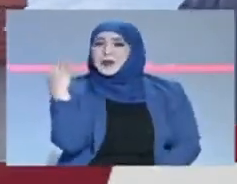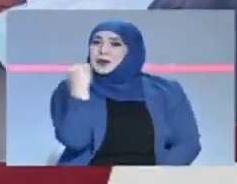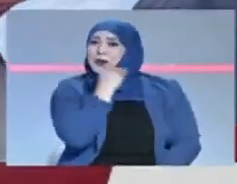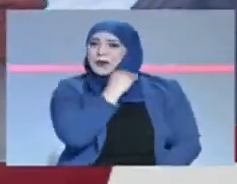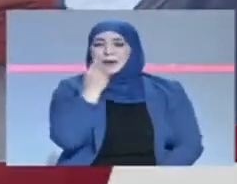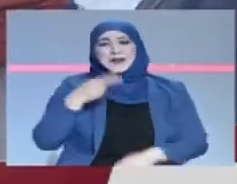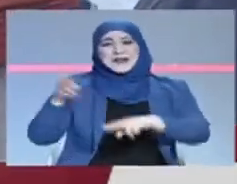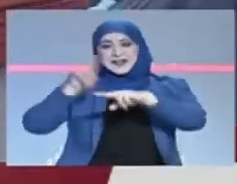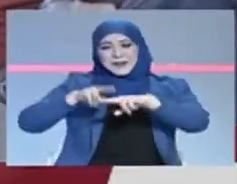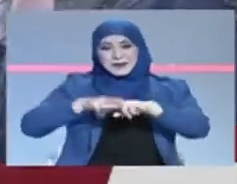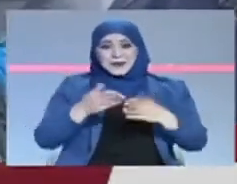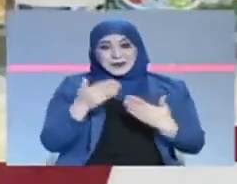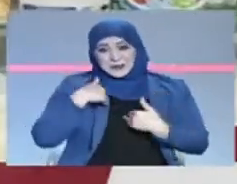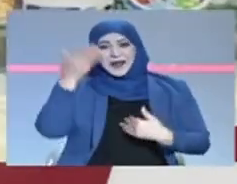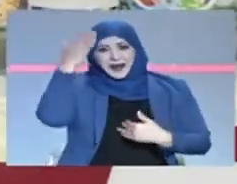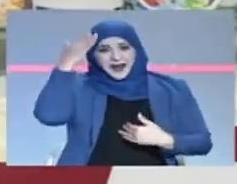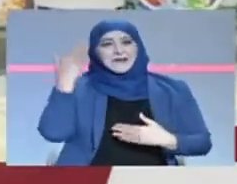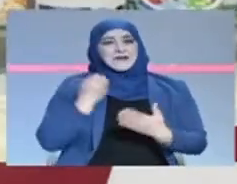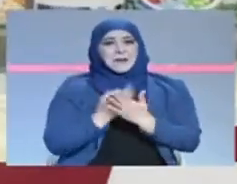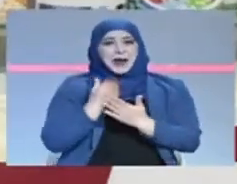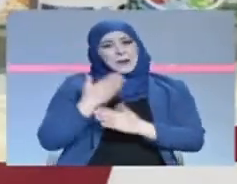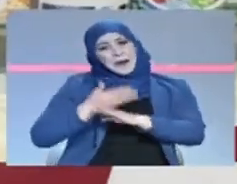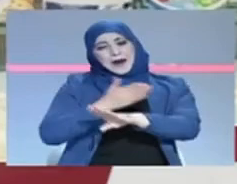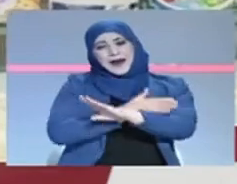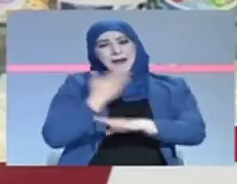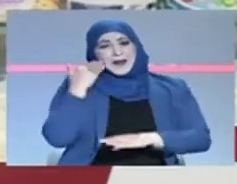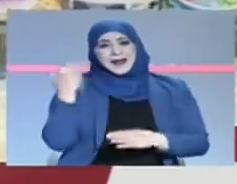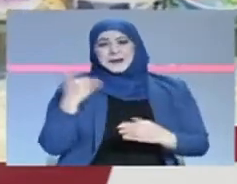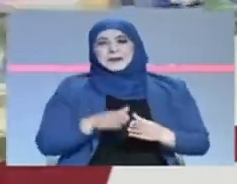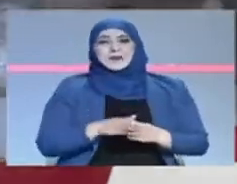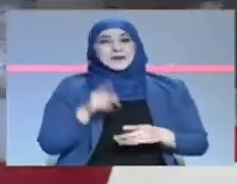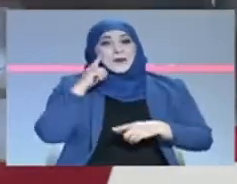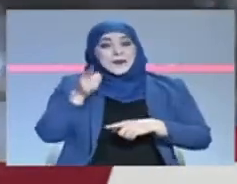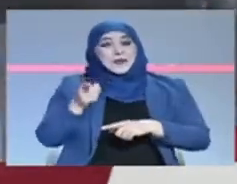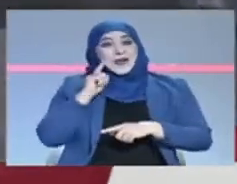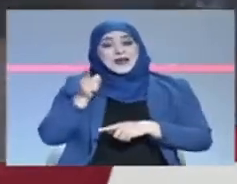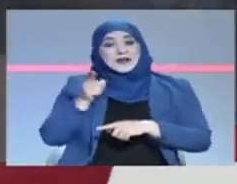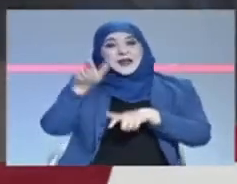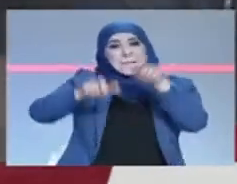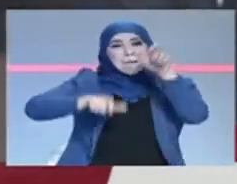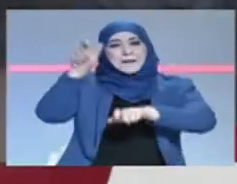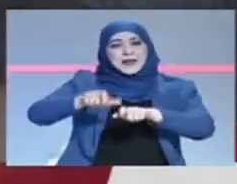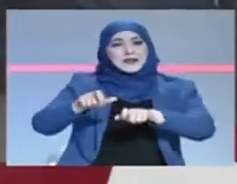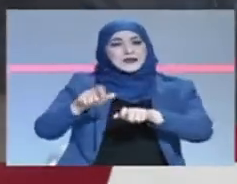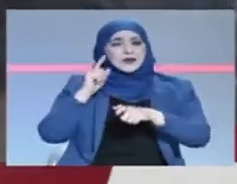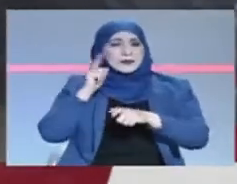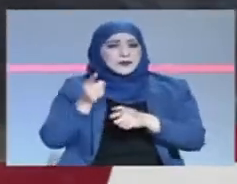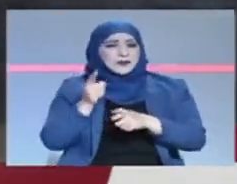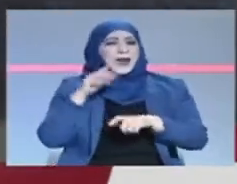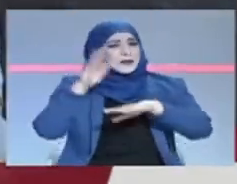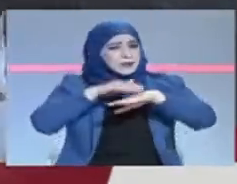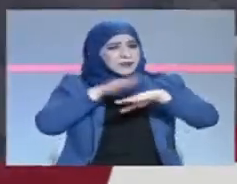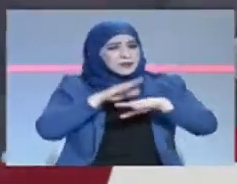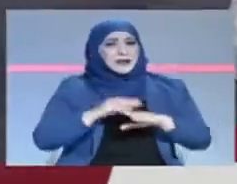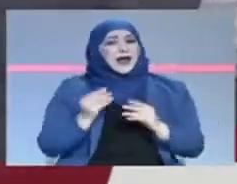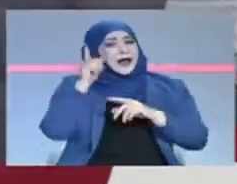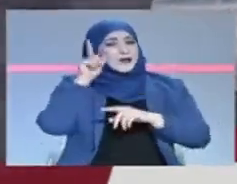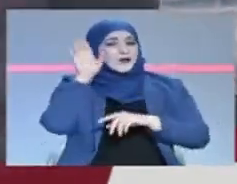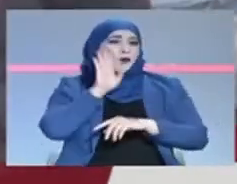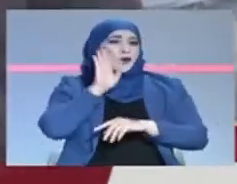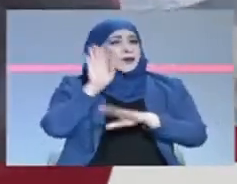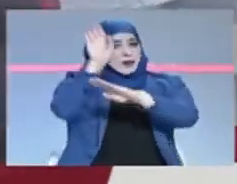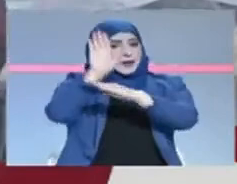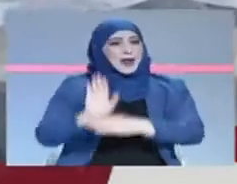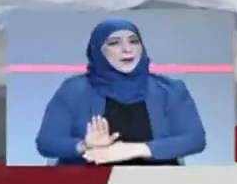نعرفها من قبل. آخرون ملتزمون بتوجيهات الوقاية وينقلون الرسالة إلى غيرهم،